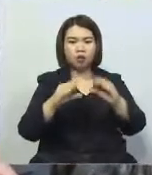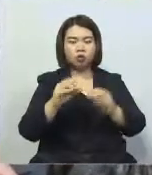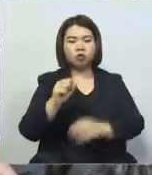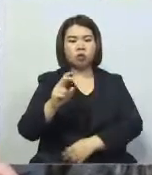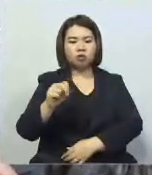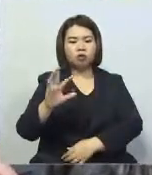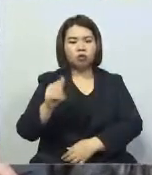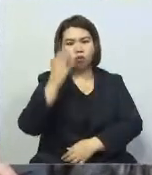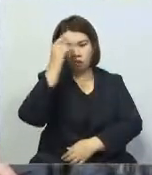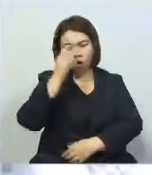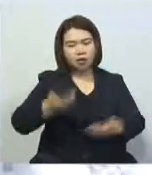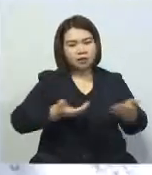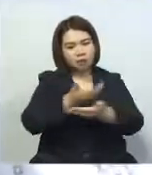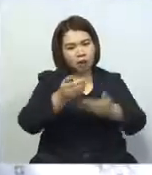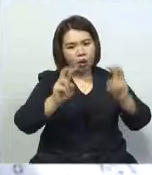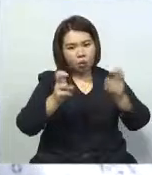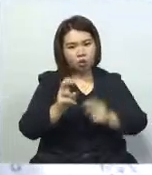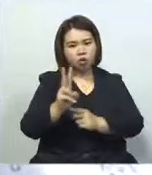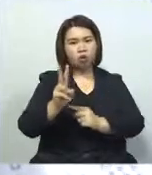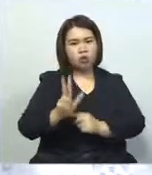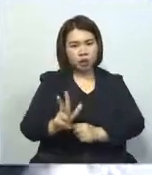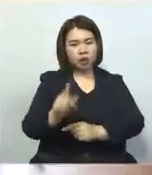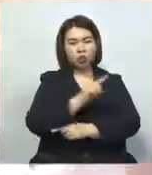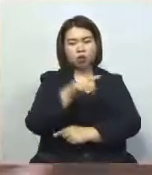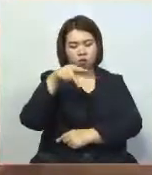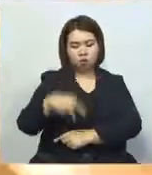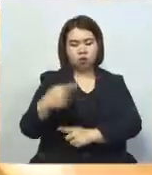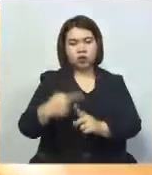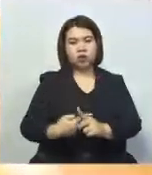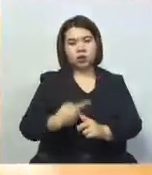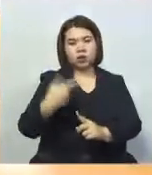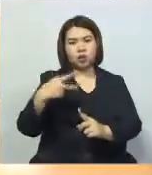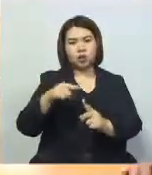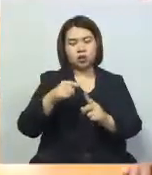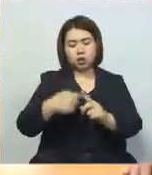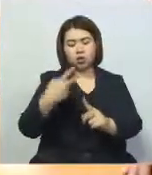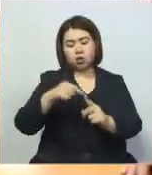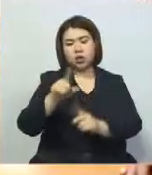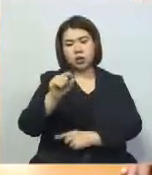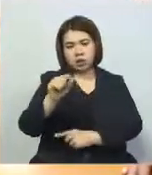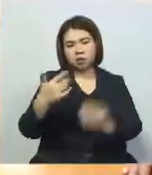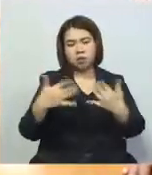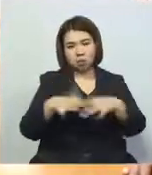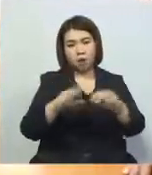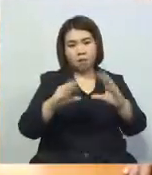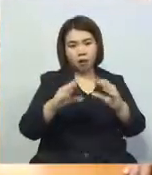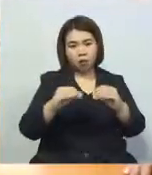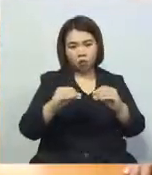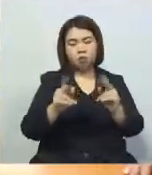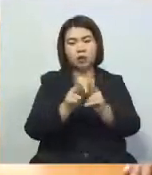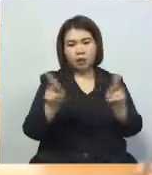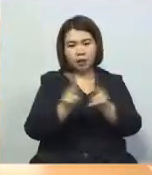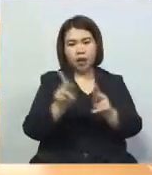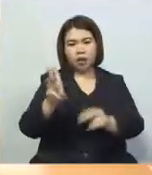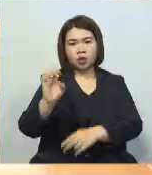สนชเพื่อพิจารณาในวาระที่2และ3ในวันพุธที่20กุมภาพันธ์นี้ระหว่างประชุมร่วมกับคณะกรรมการวิสามัญ